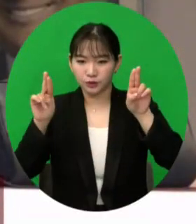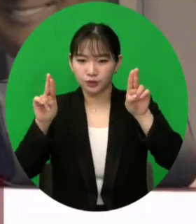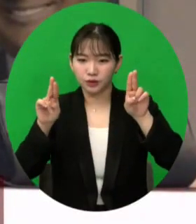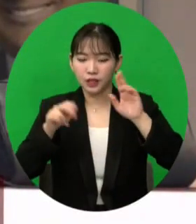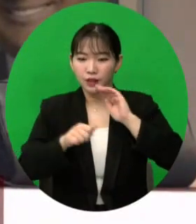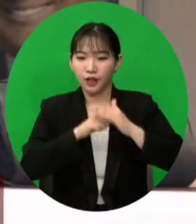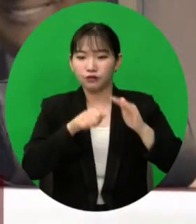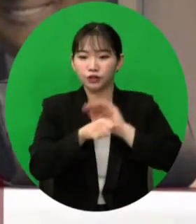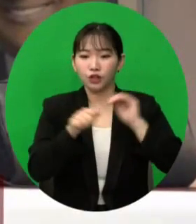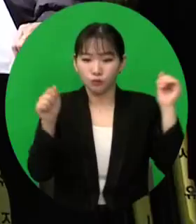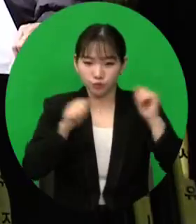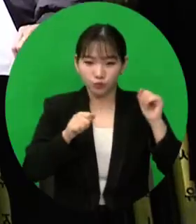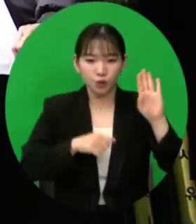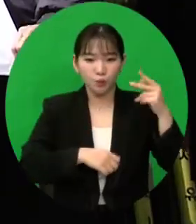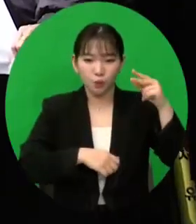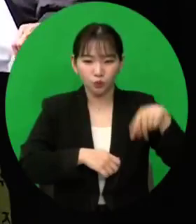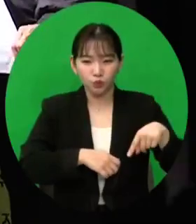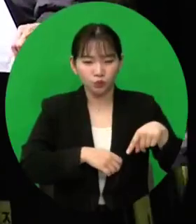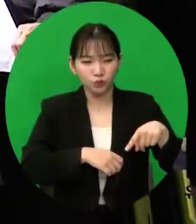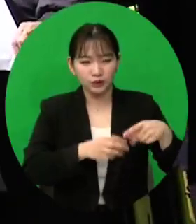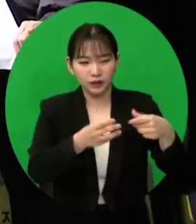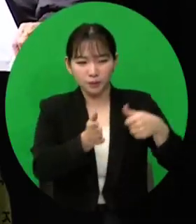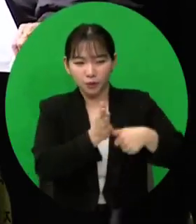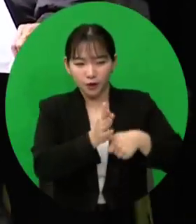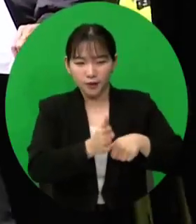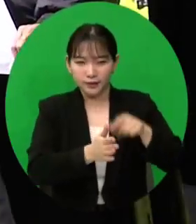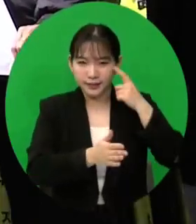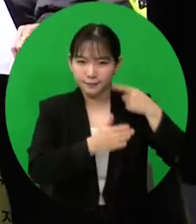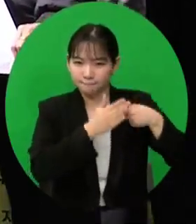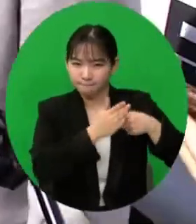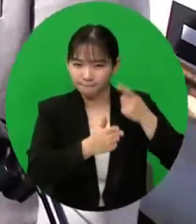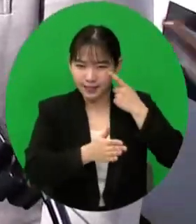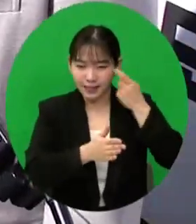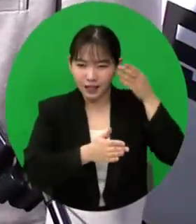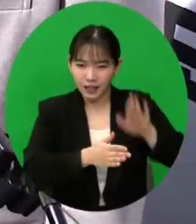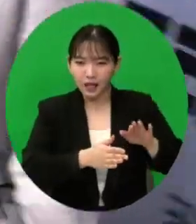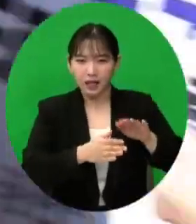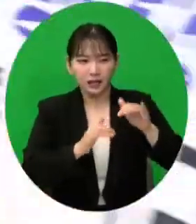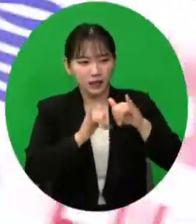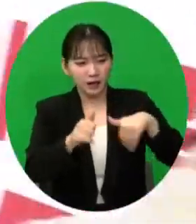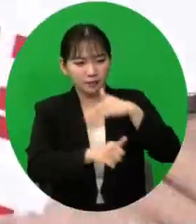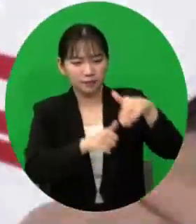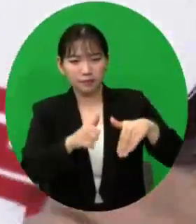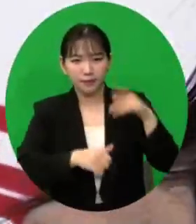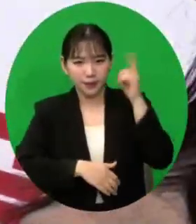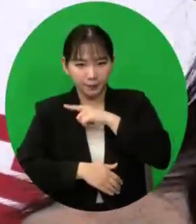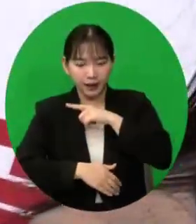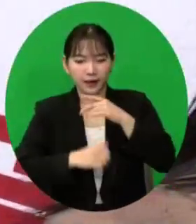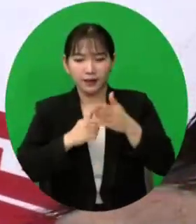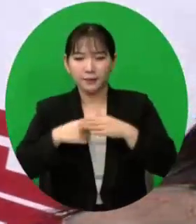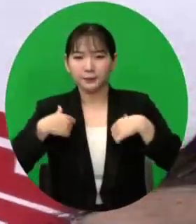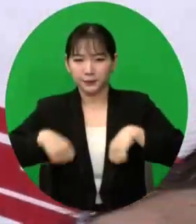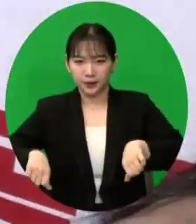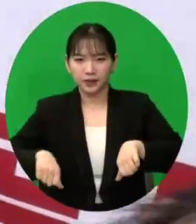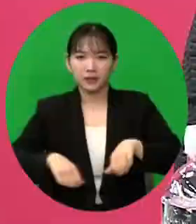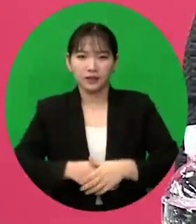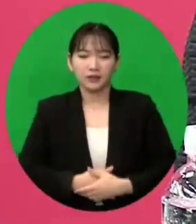대구 경북과 보수 우파 표심을 의식해 강행하려 했지만 계속 악화되는 여론에 한 발 물러선 것으로